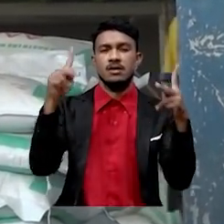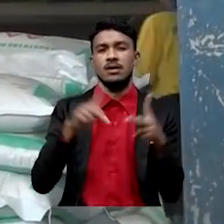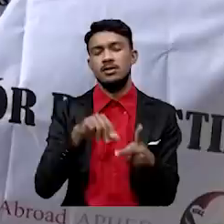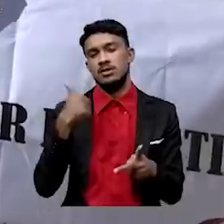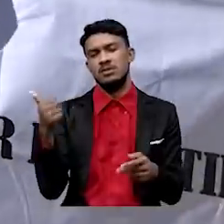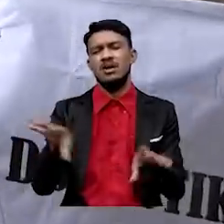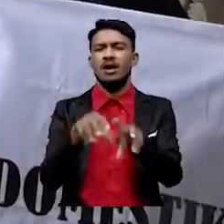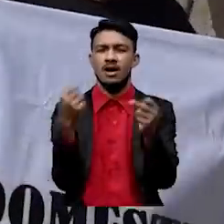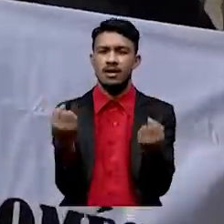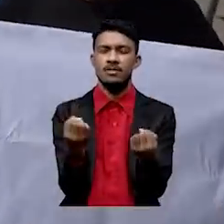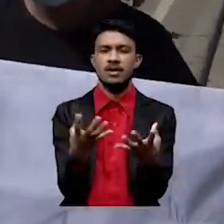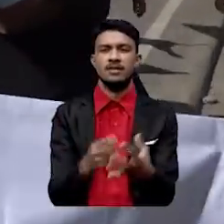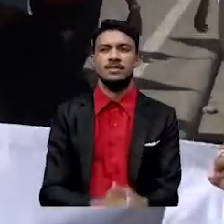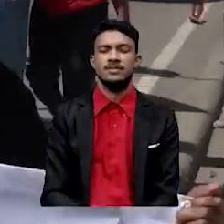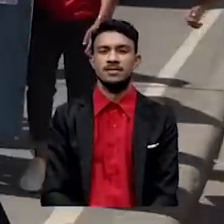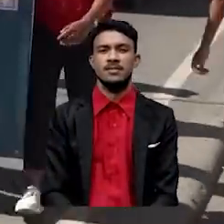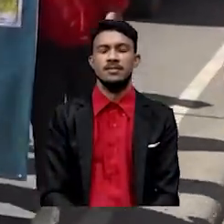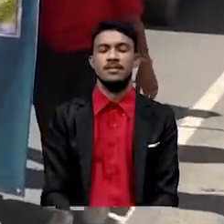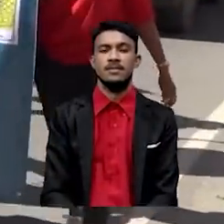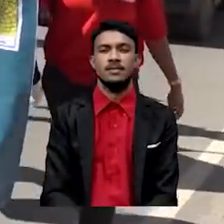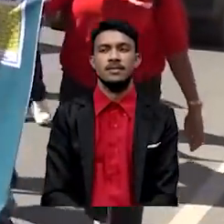at liutang.